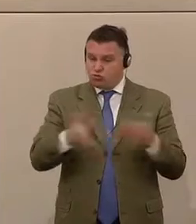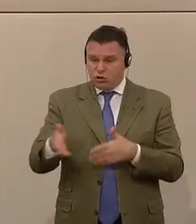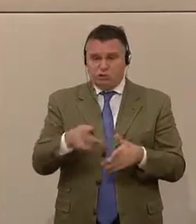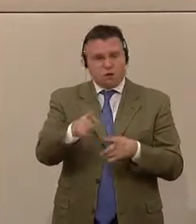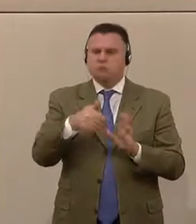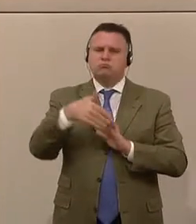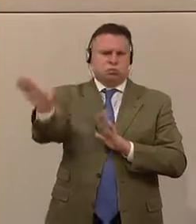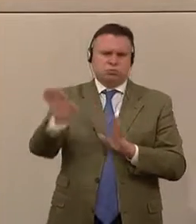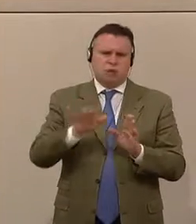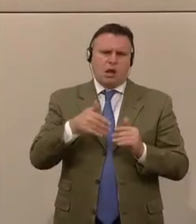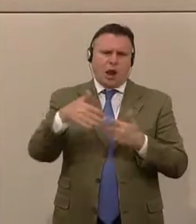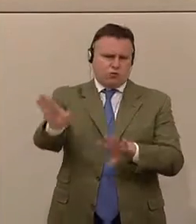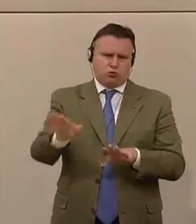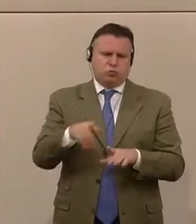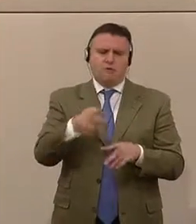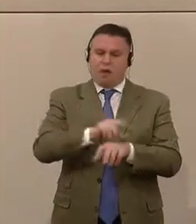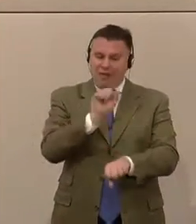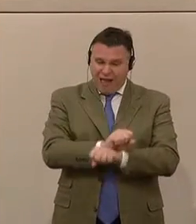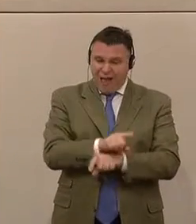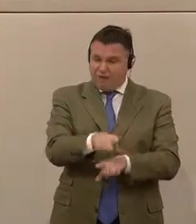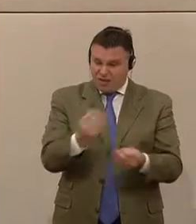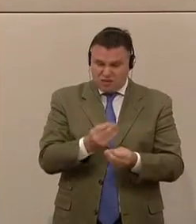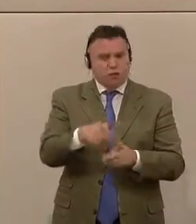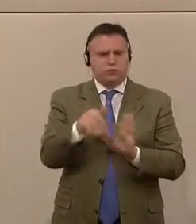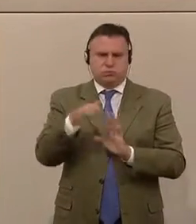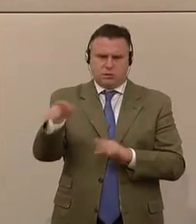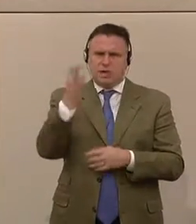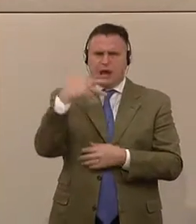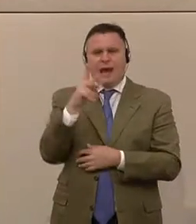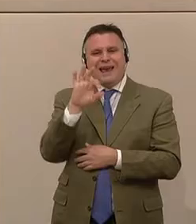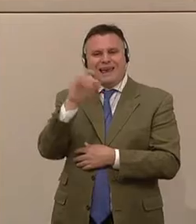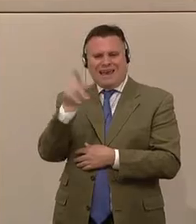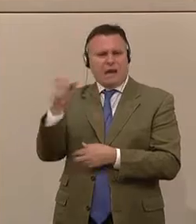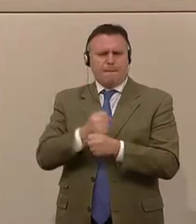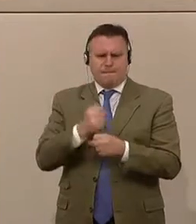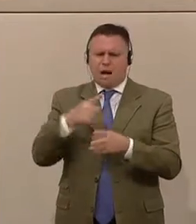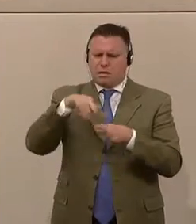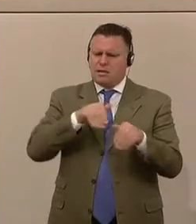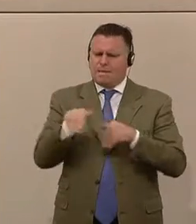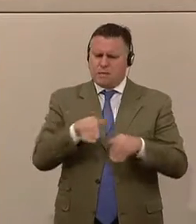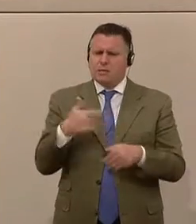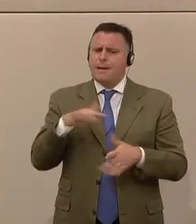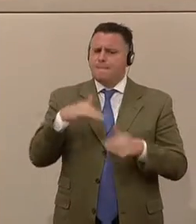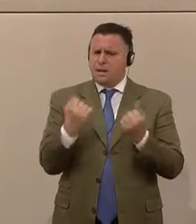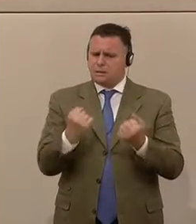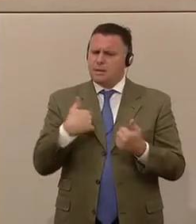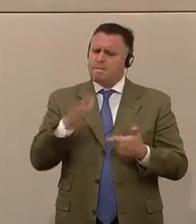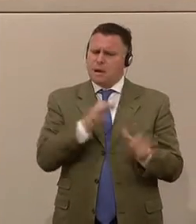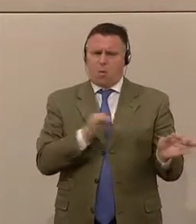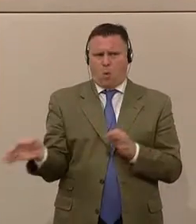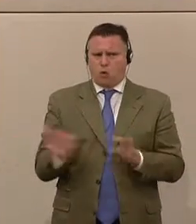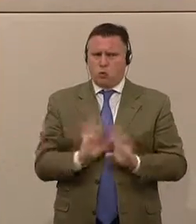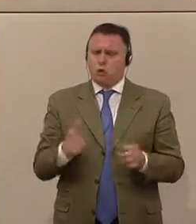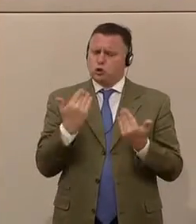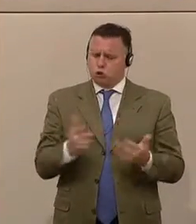und Anschlusshaft nach einer abgesessenen Haft. Das macht Herr Innenminister Kickl möglich. Wir sorgen für Sicherheit und für Ordnung. Und das